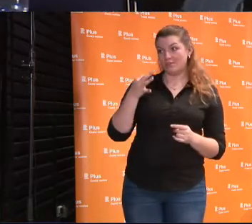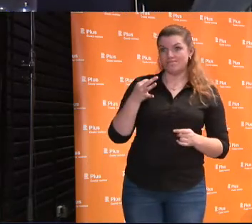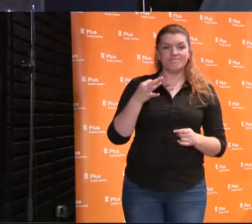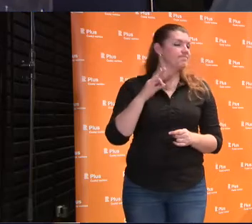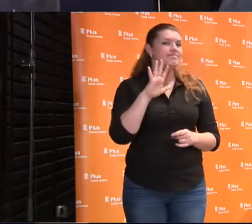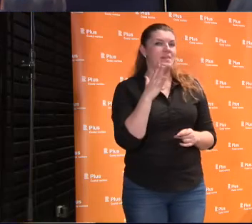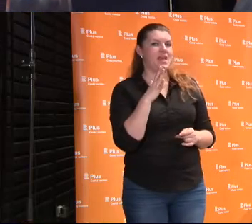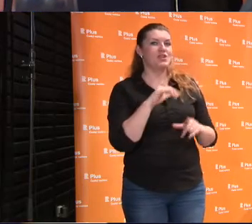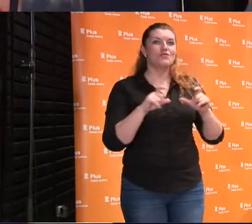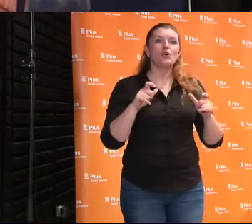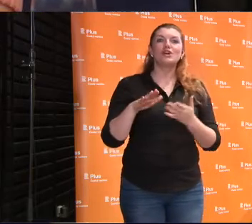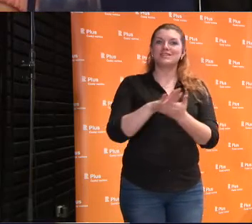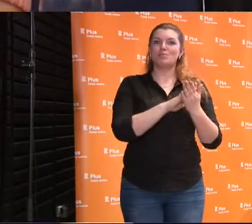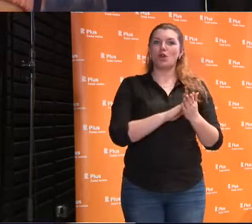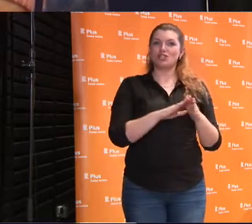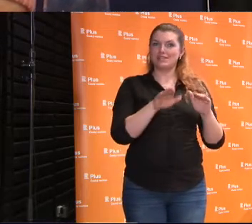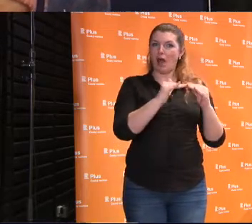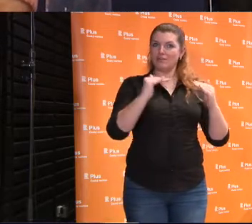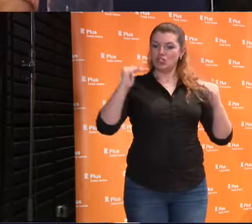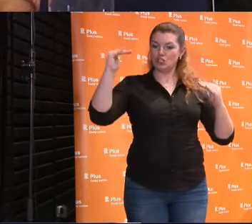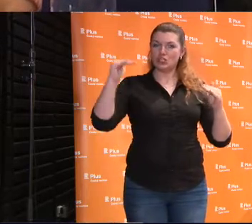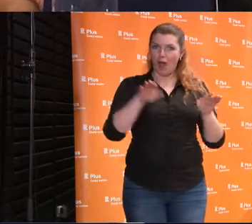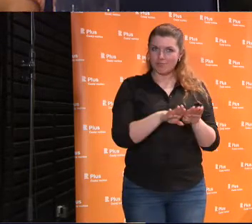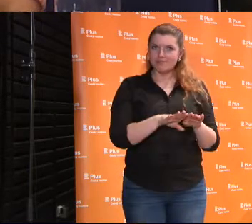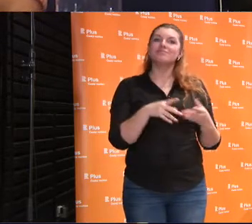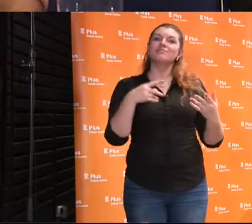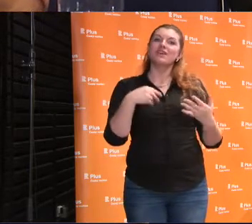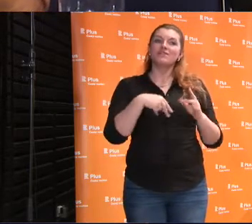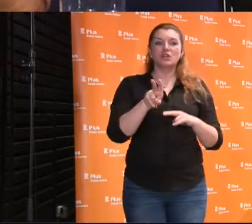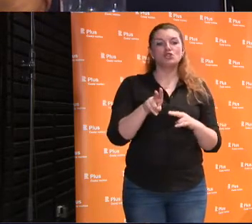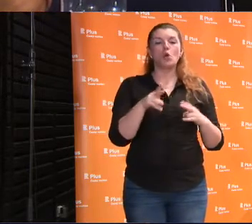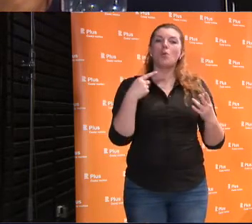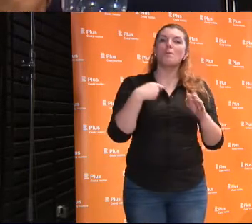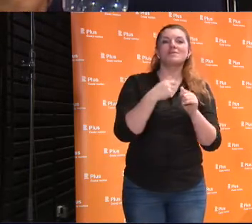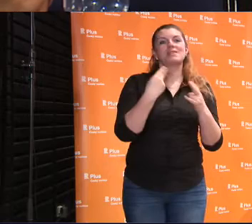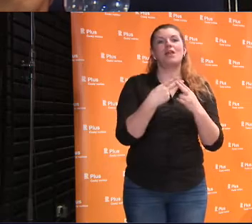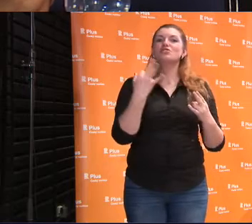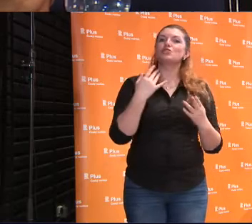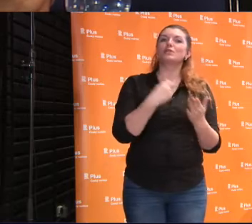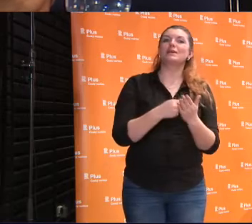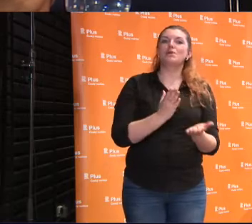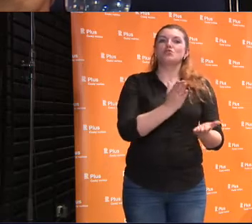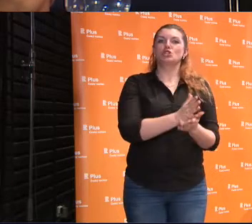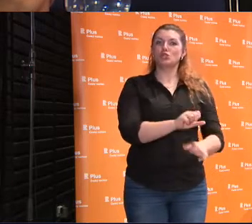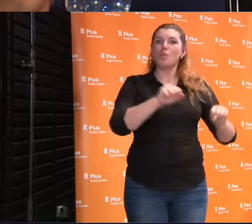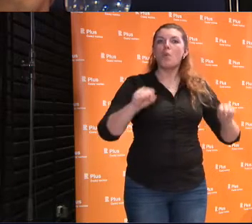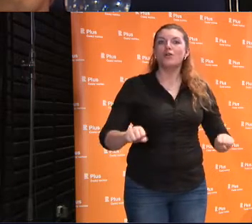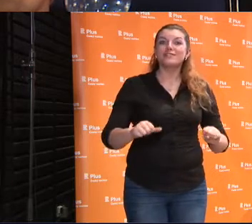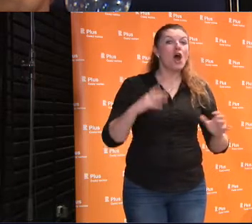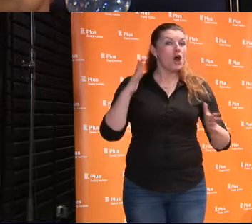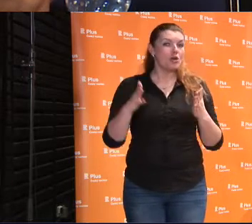Také ne, protože společenské třídy jsou především charakterizovány přístupem k moci a roboti maximálně